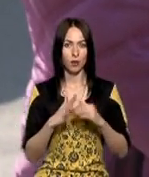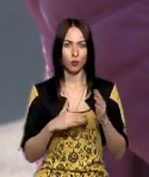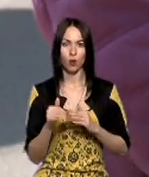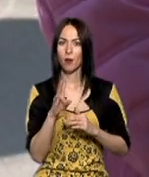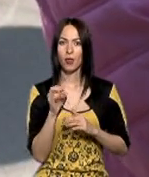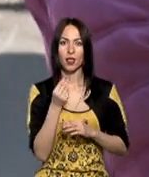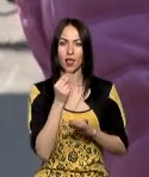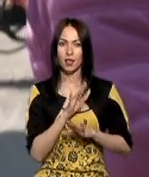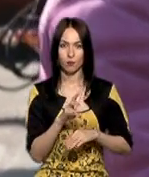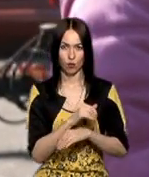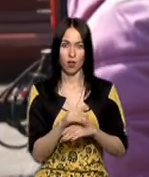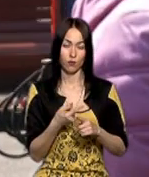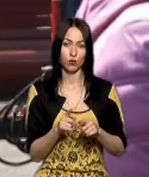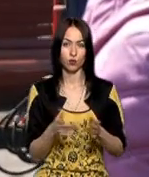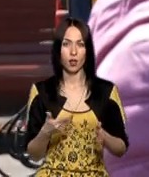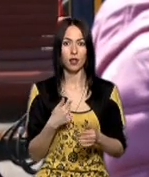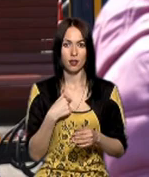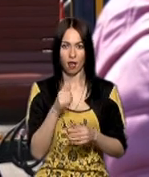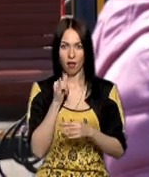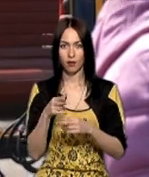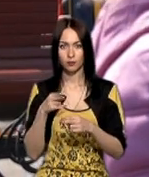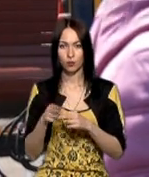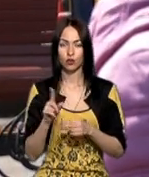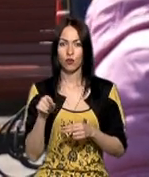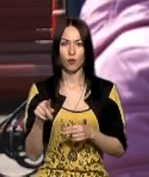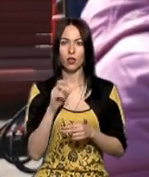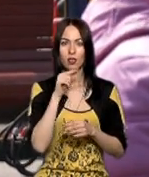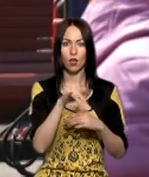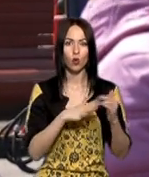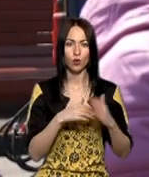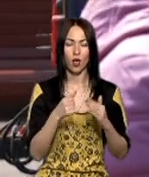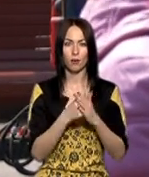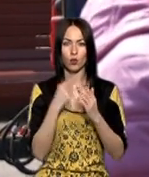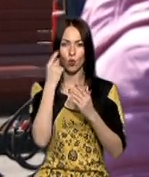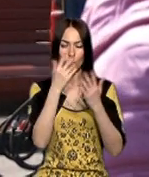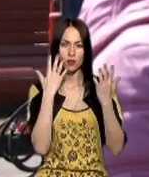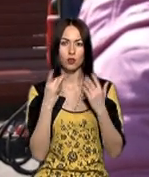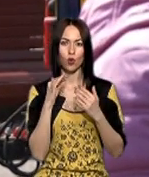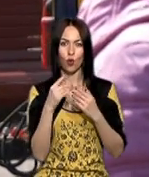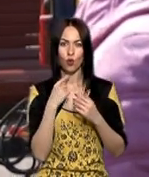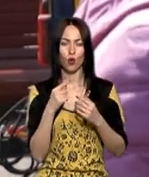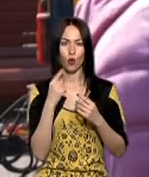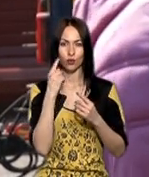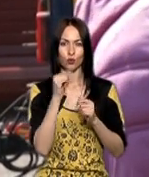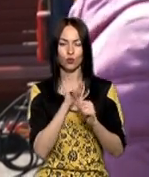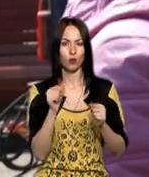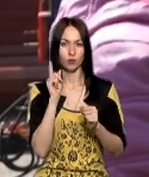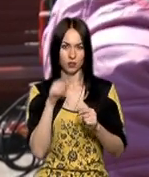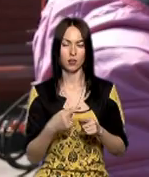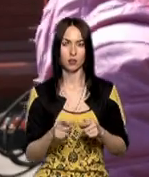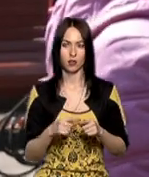на вулиці. Ну таке. Я обмежую її, щоб вона не лізла руками до обличчя, рота, носа, ока. Це я